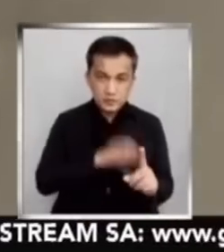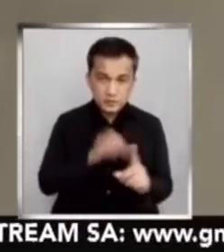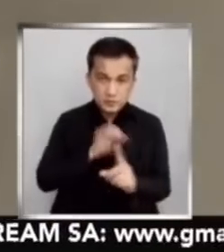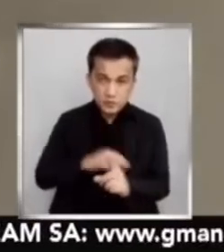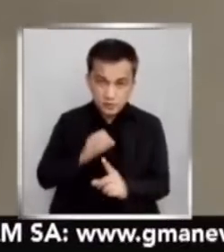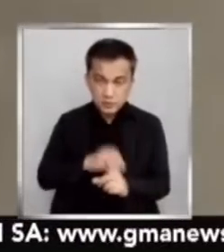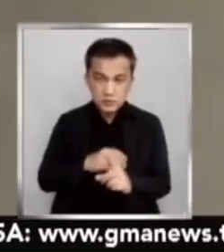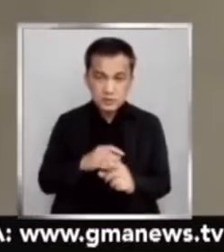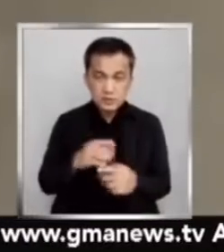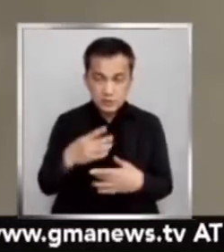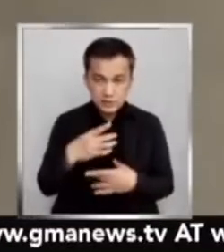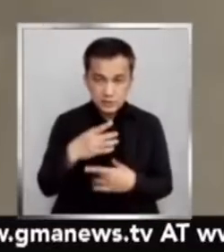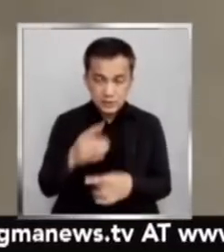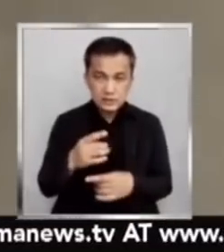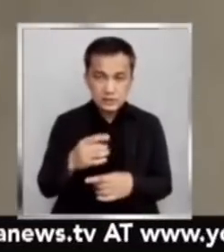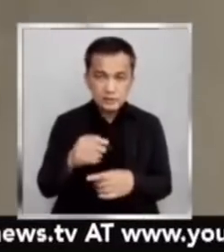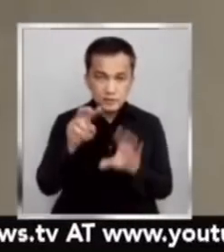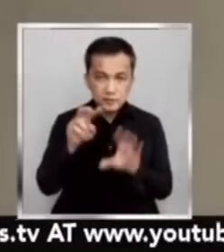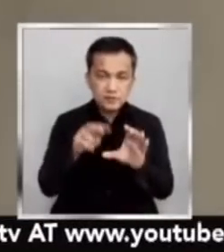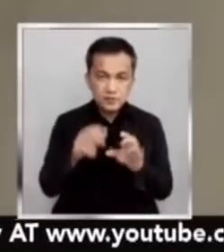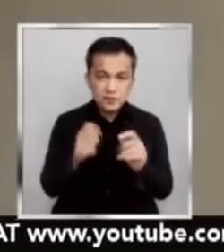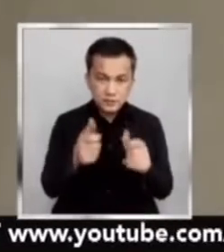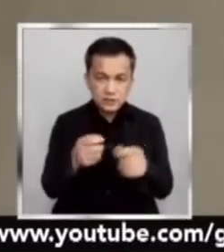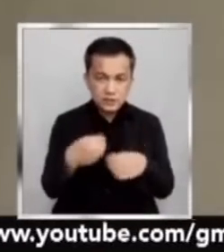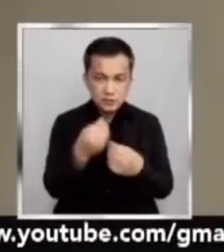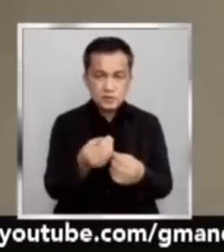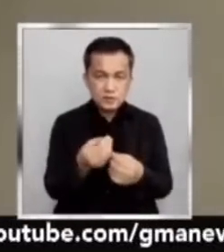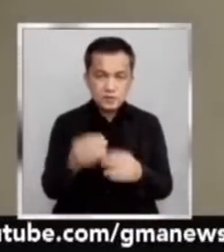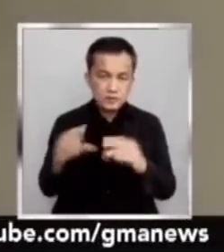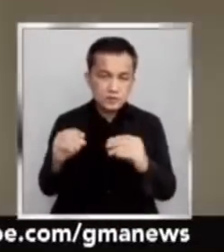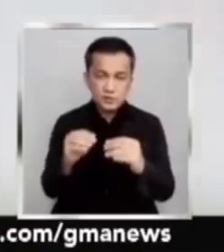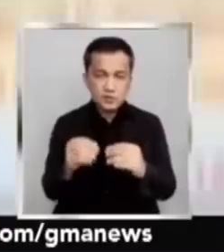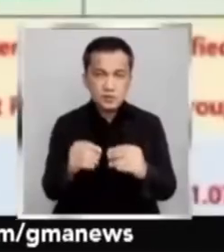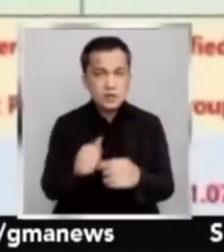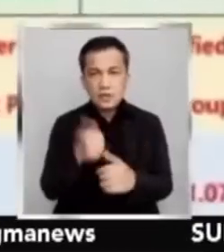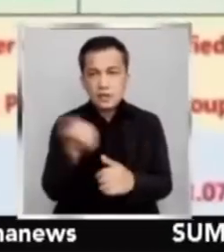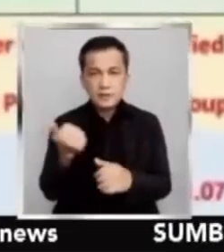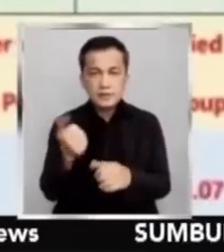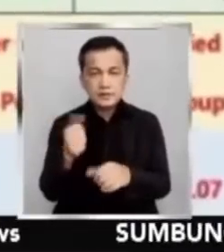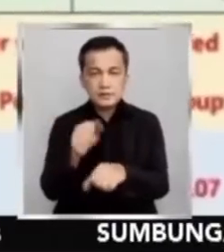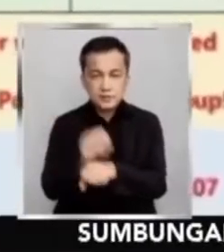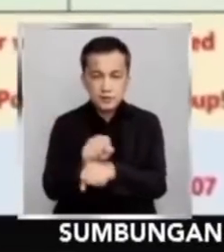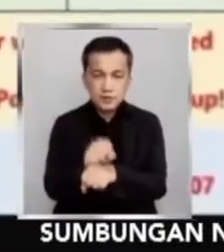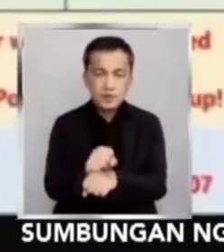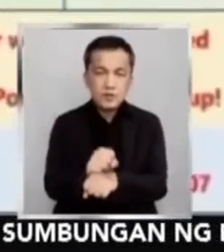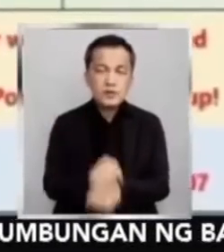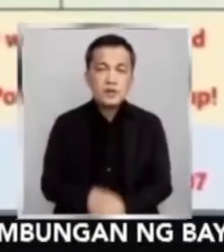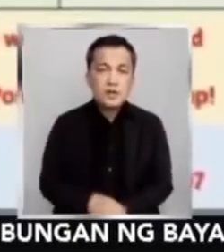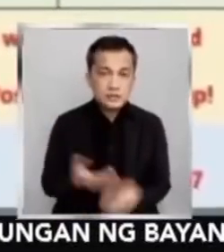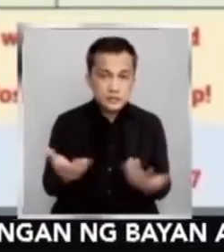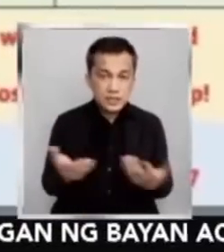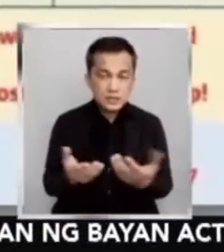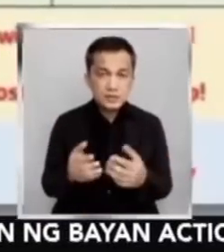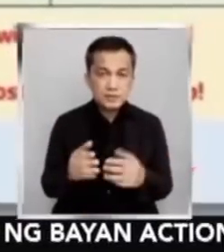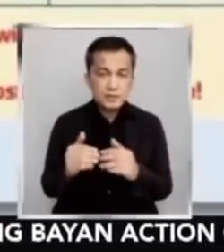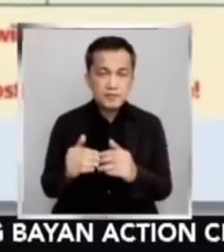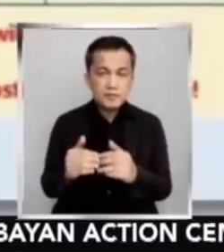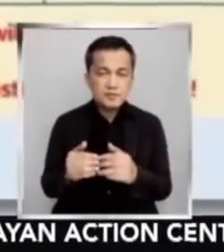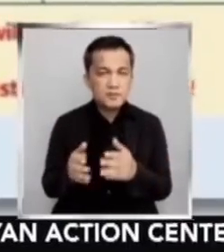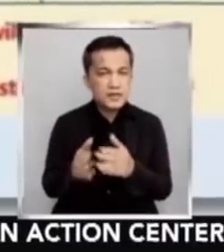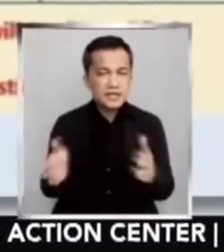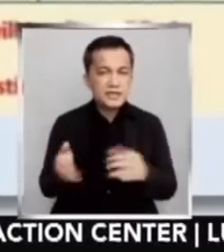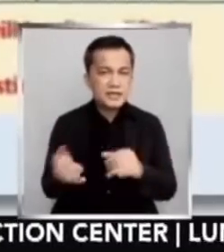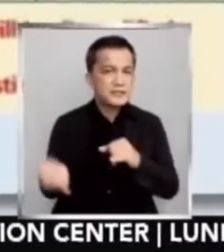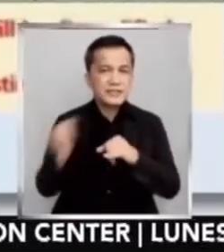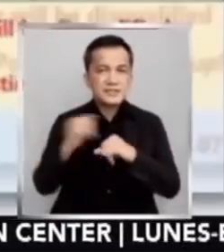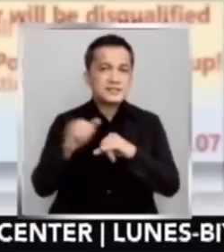niyang video, agad siyang inalok ng kanyang kausap ng ibang task kung saan mas malaki raw ang tubo pero